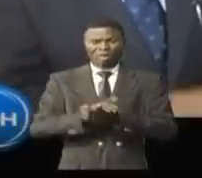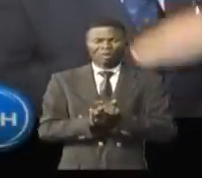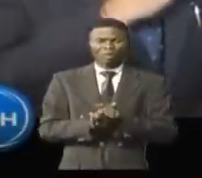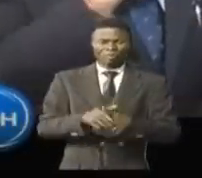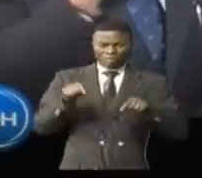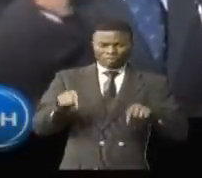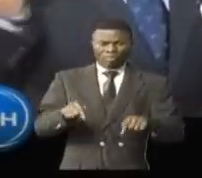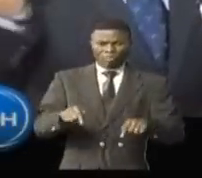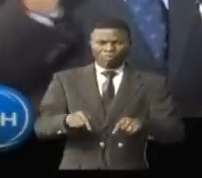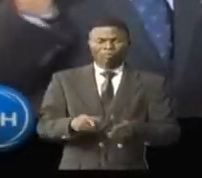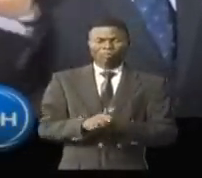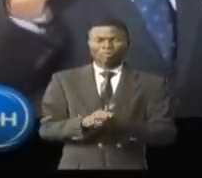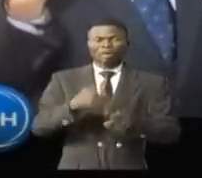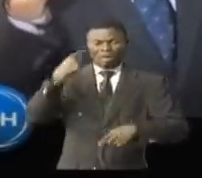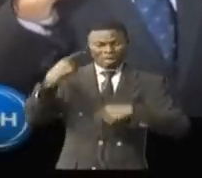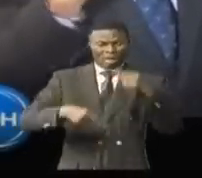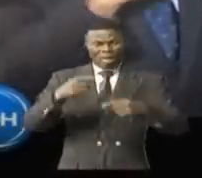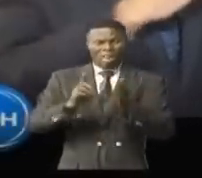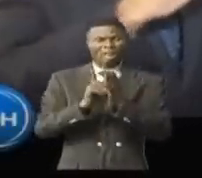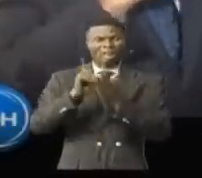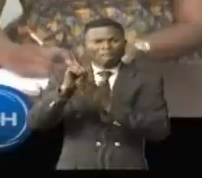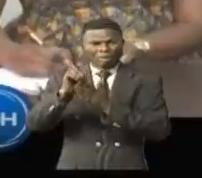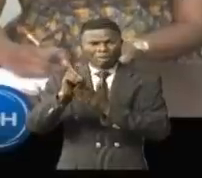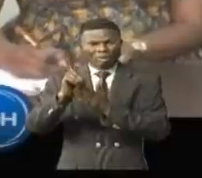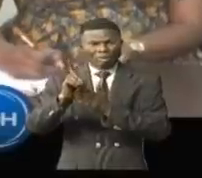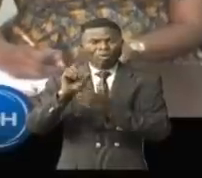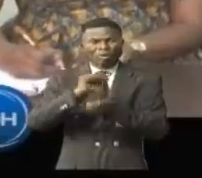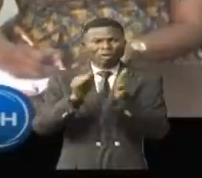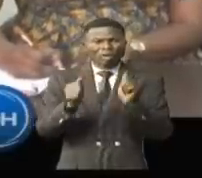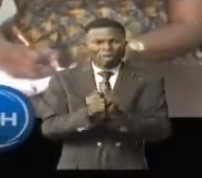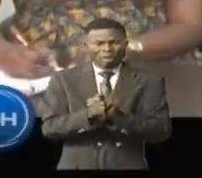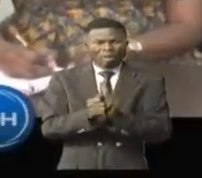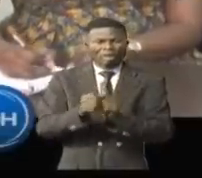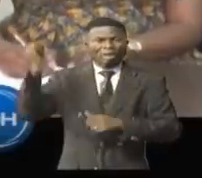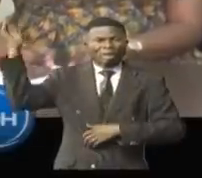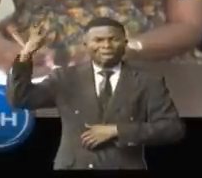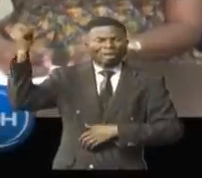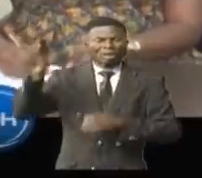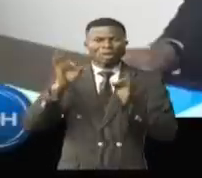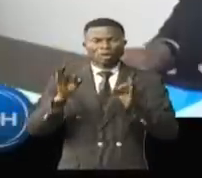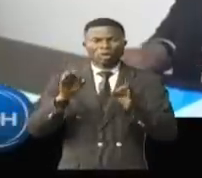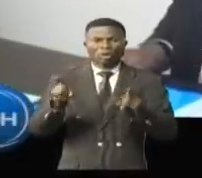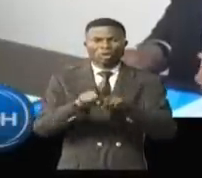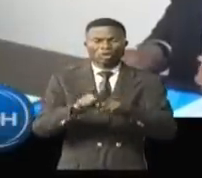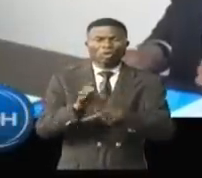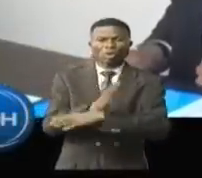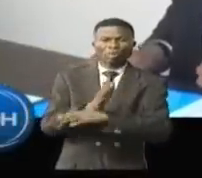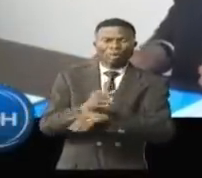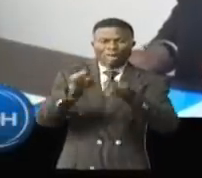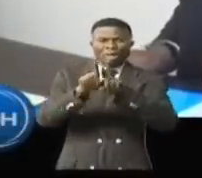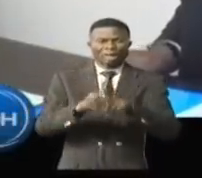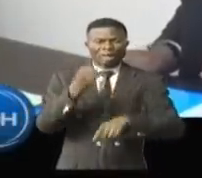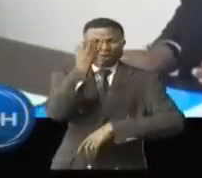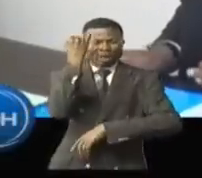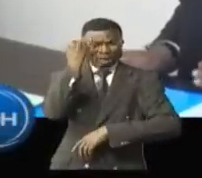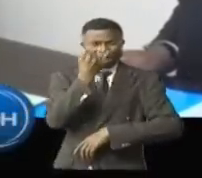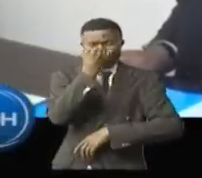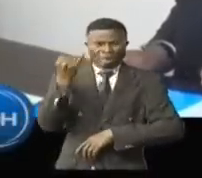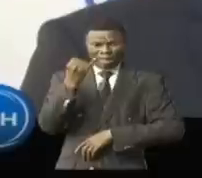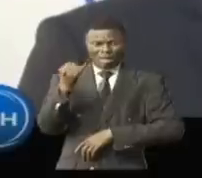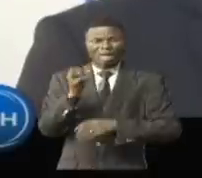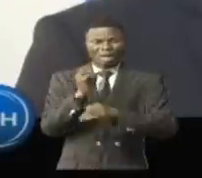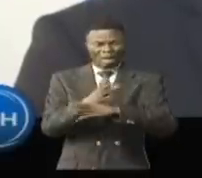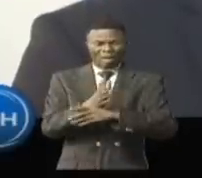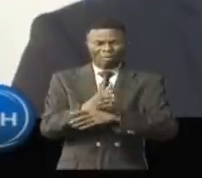l'Inde a aidé plus de 18 pays développés concernant le lancement de leurs satellites tels que l'Allemagne, l'Israël. L'Inde est prêt parce qu'il dispose des